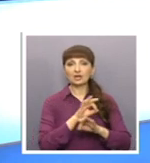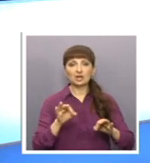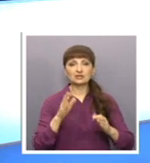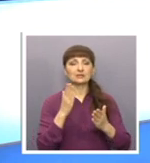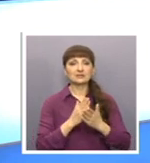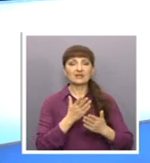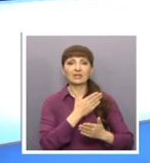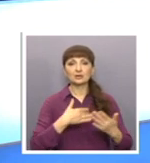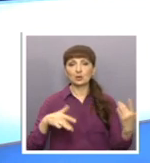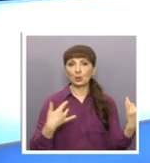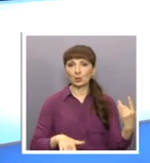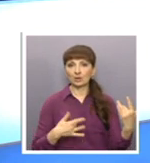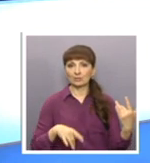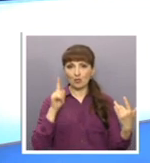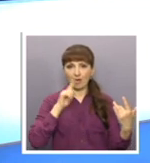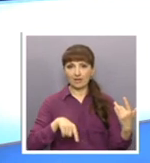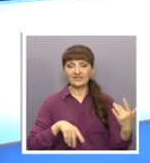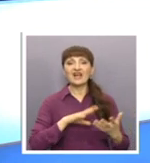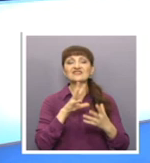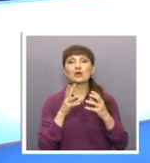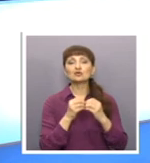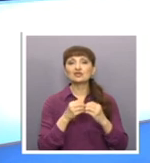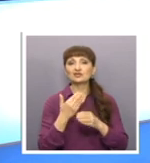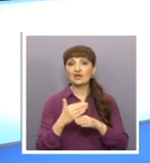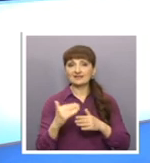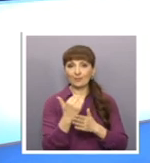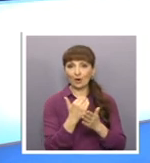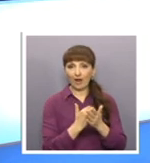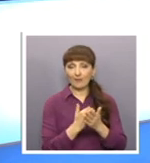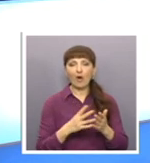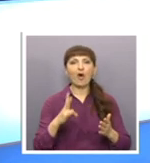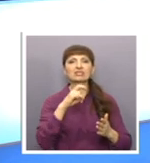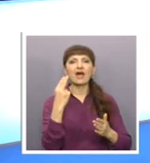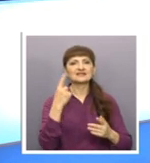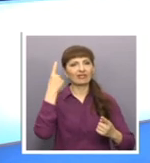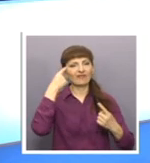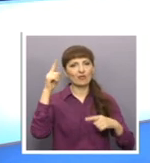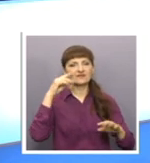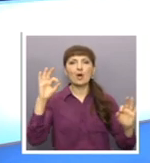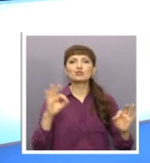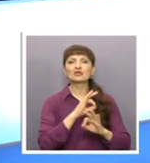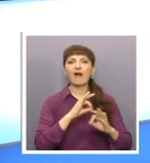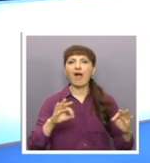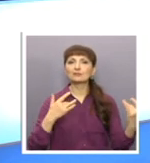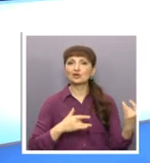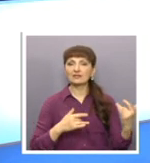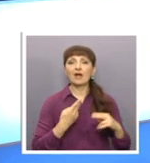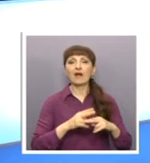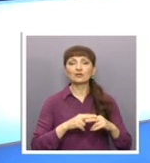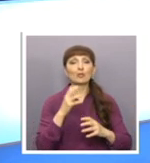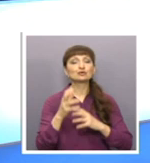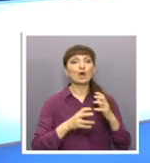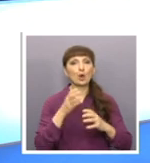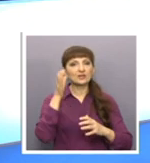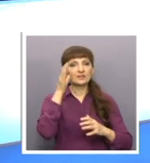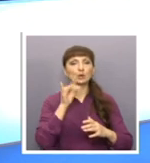исполняет наши кюи на домбре. В заключительной части итоговой программы о национальном творчестве и музыкальном жанре, которое международные